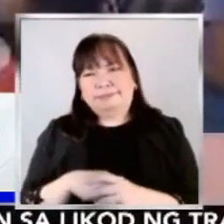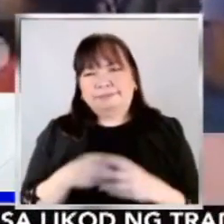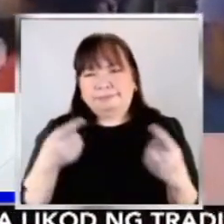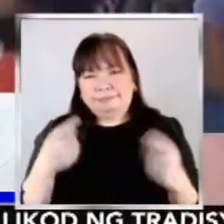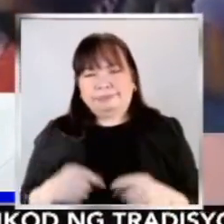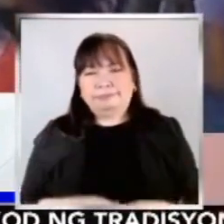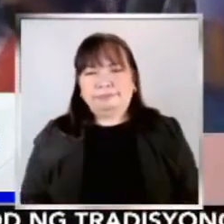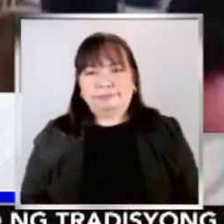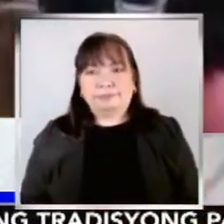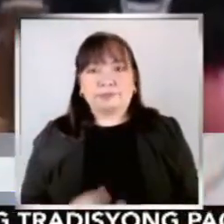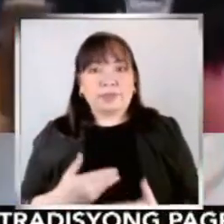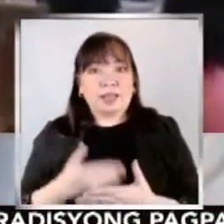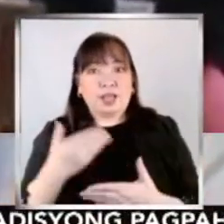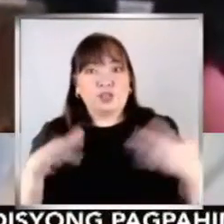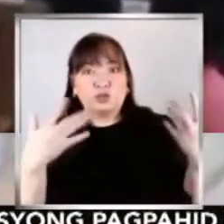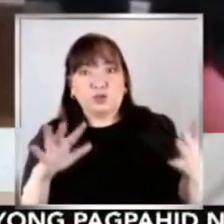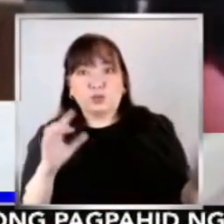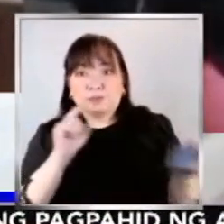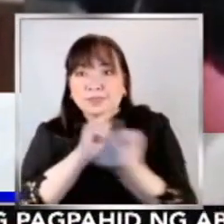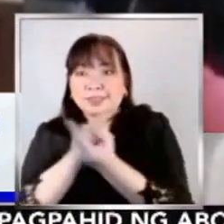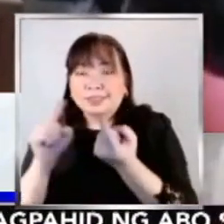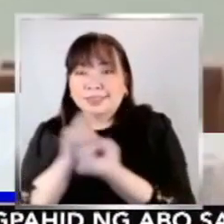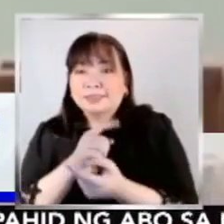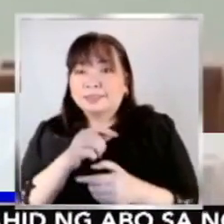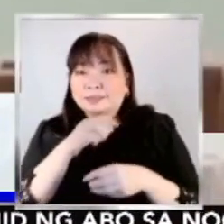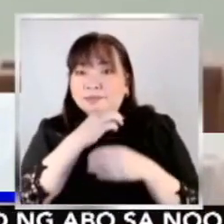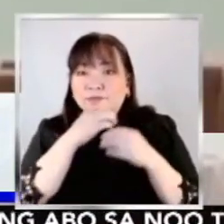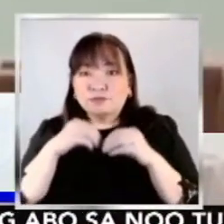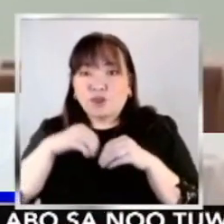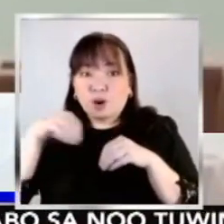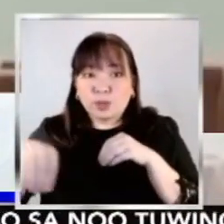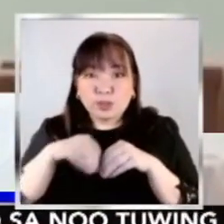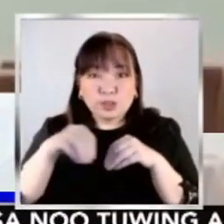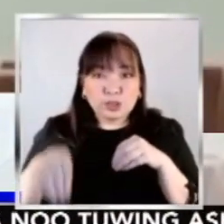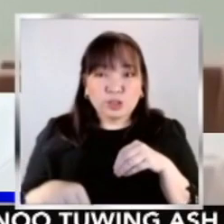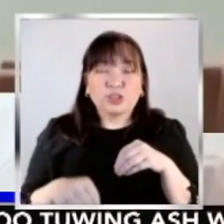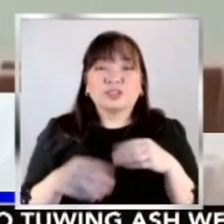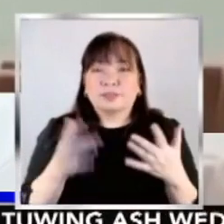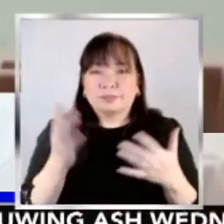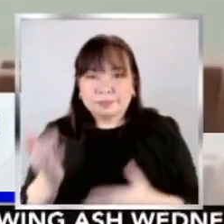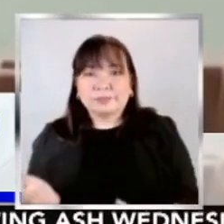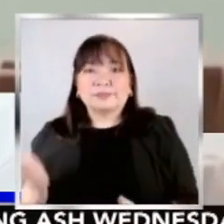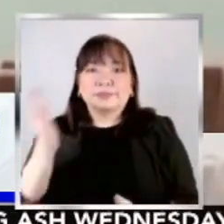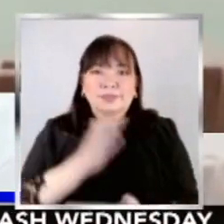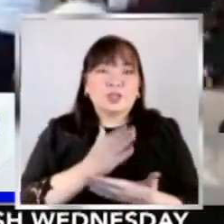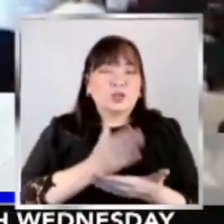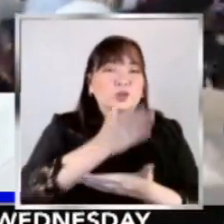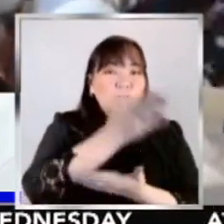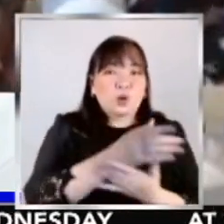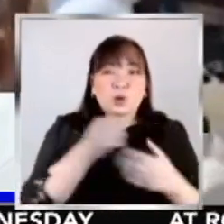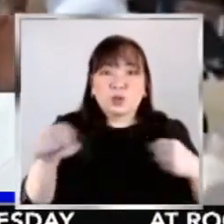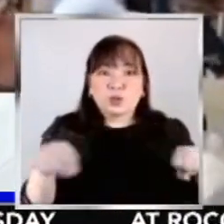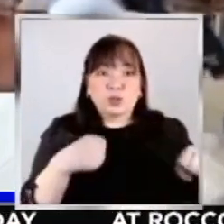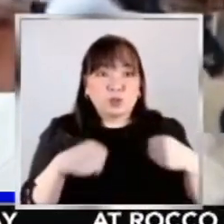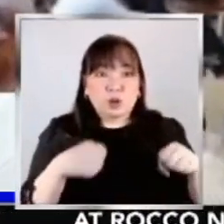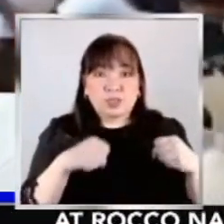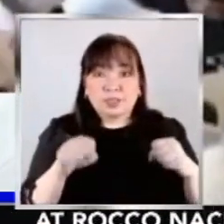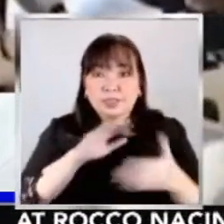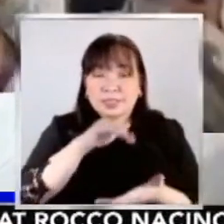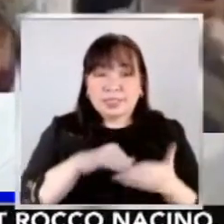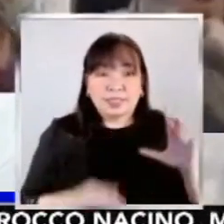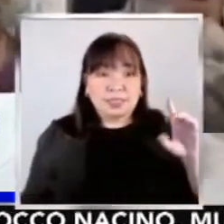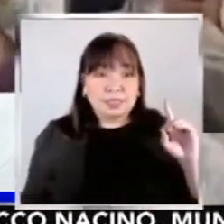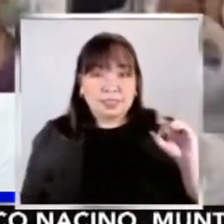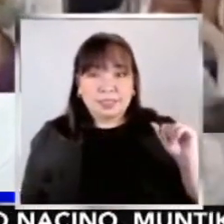sa mga magsasaka sina Lacson at Soto sa Little Theater, nagtungo naman ang mga ito sa Agro-Sports Center ng Daet. Sa harap ng mga